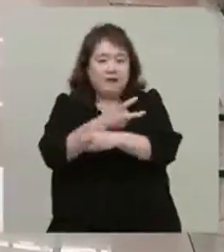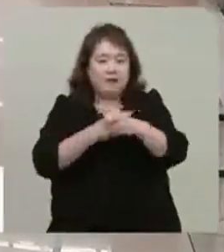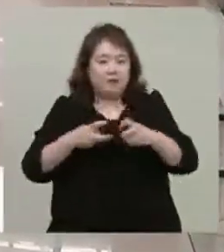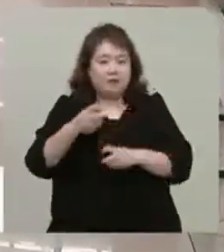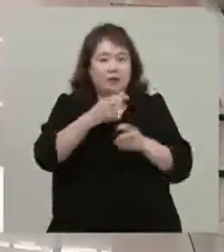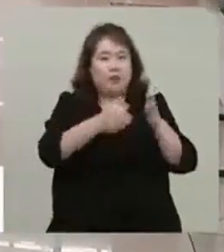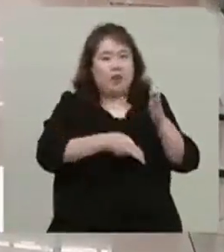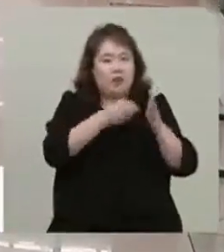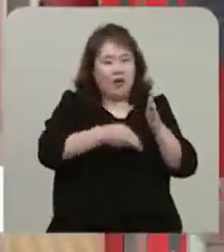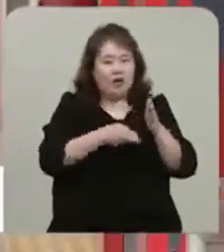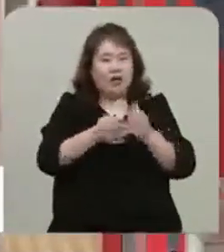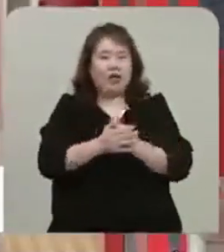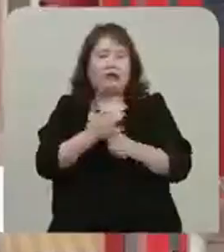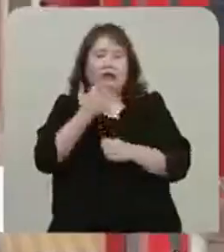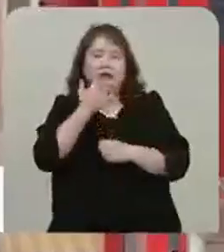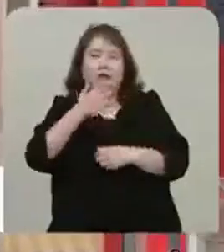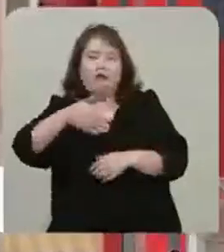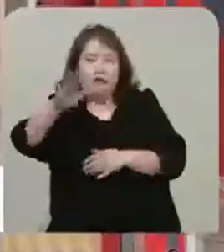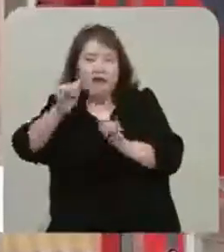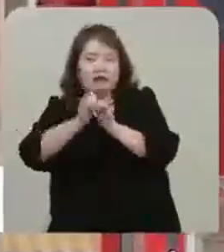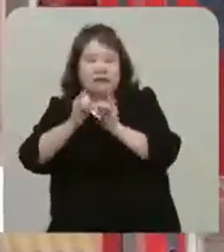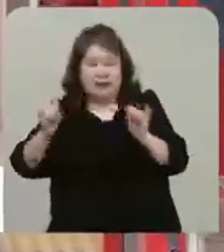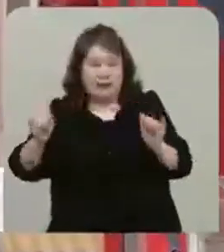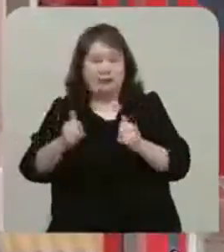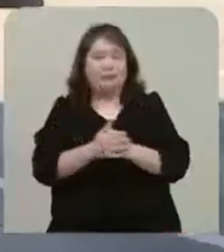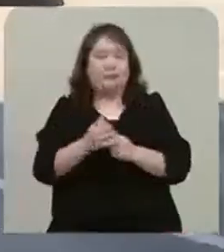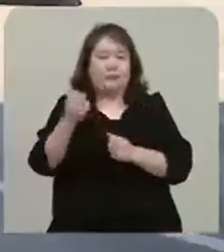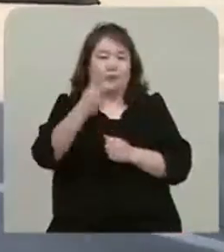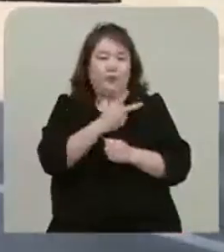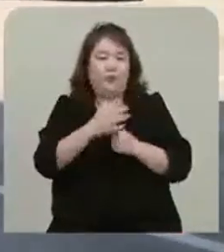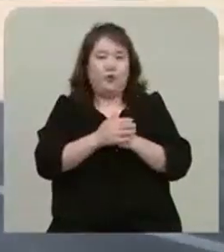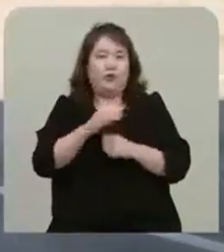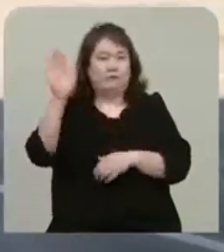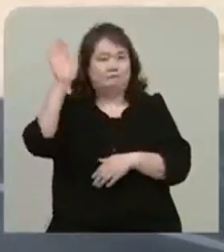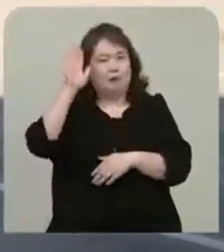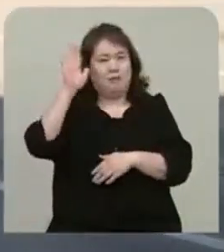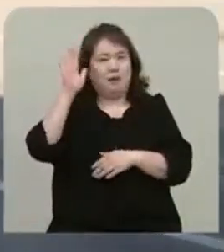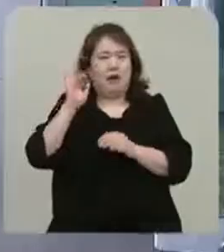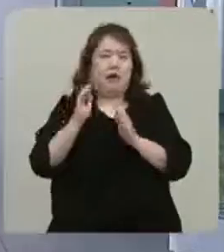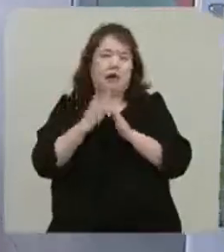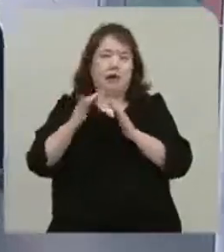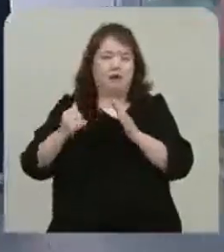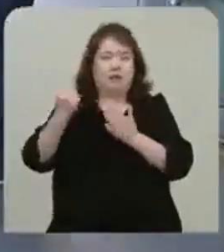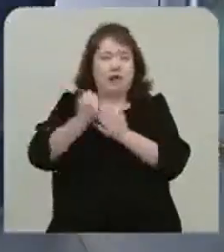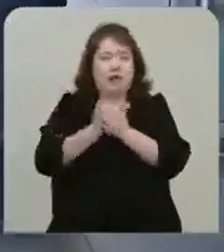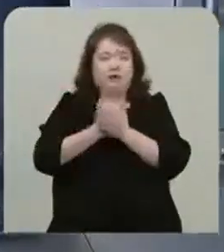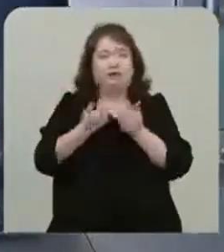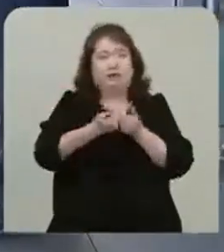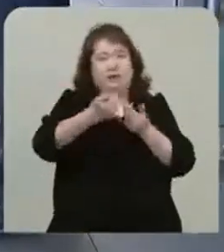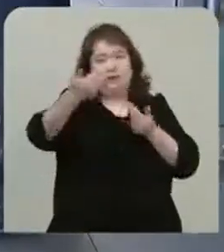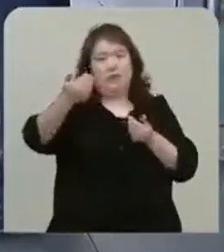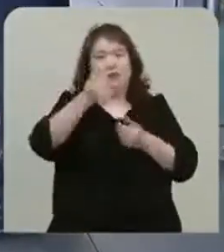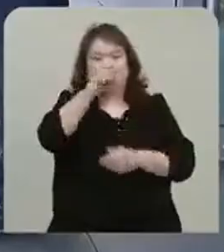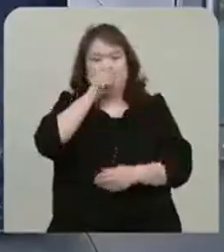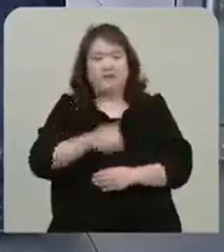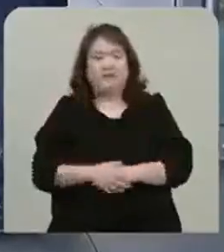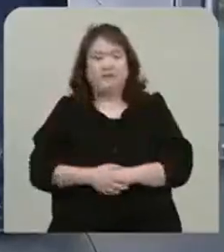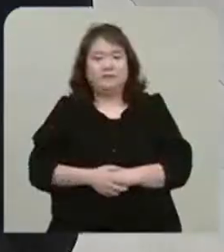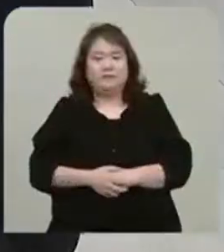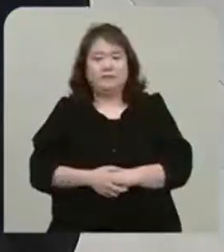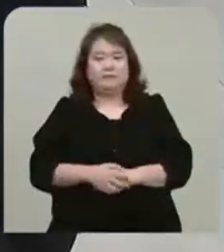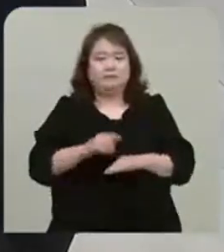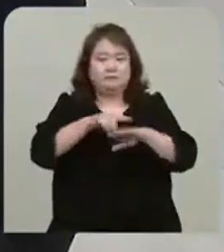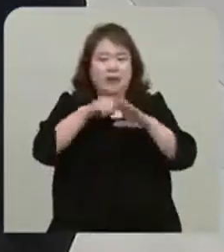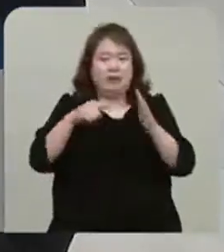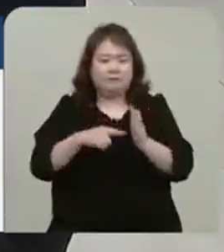버스터미널과 기차역에는 귀경을 서두르는 사람들과 배웅 나온 가족들의 아쉬운 이별도 이어졌습니다.